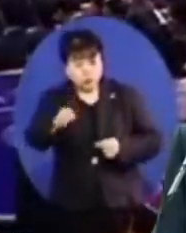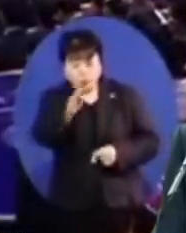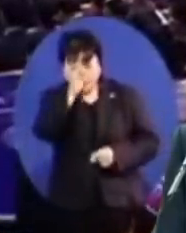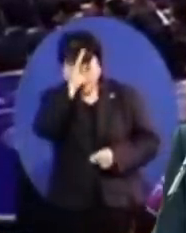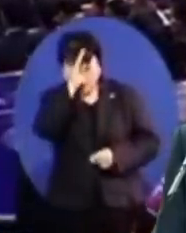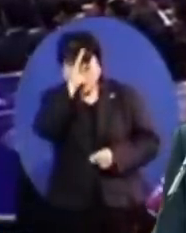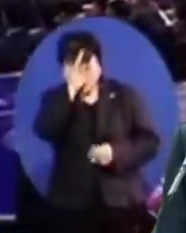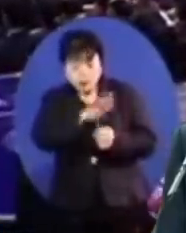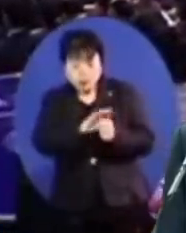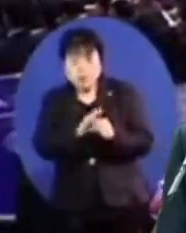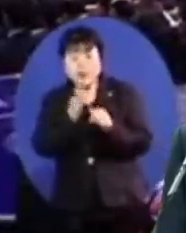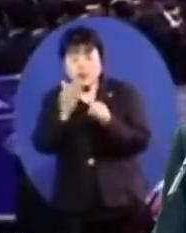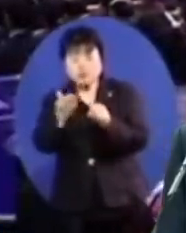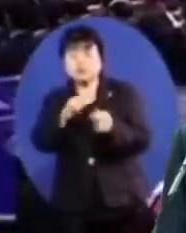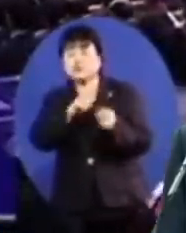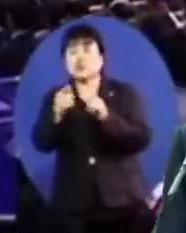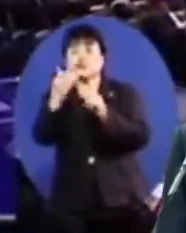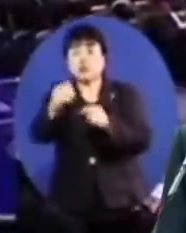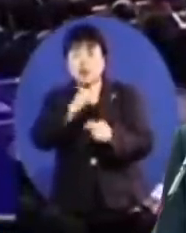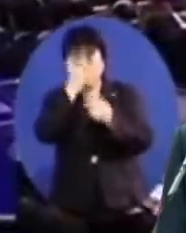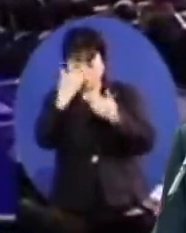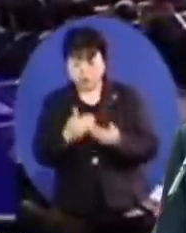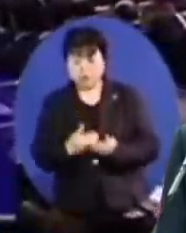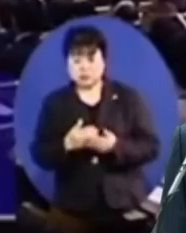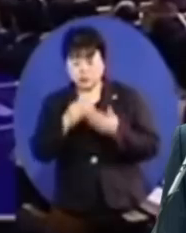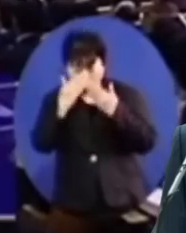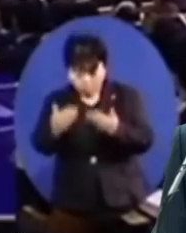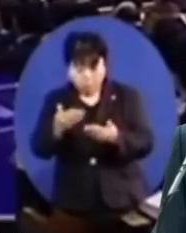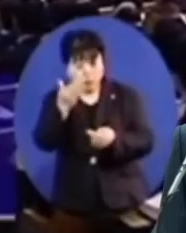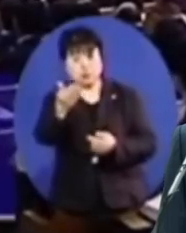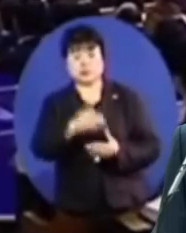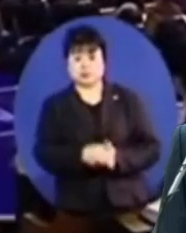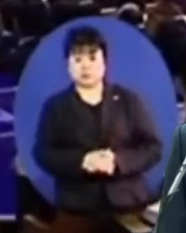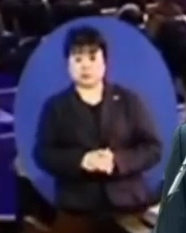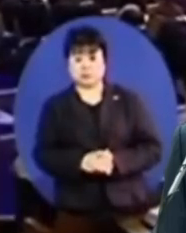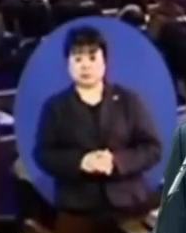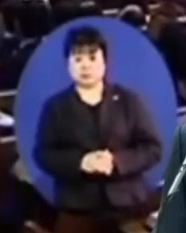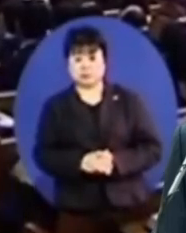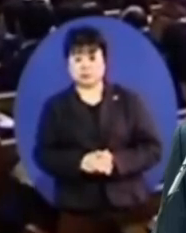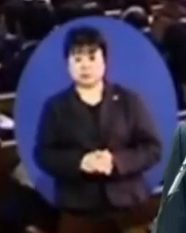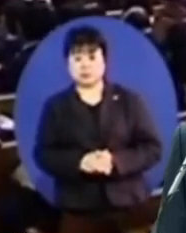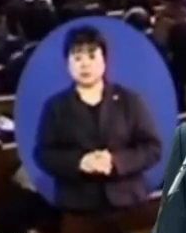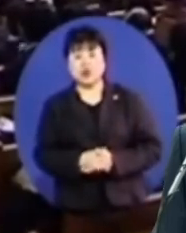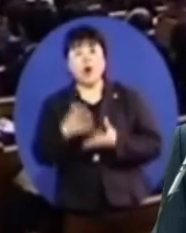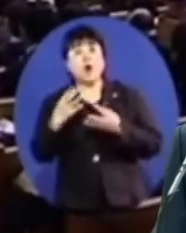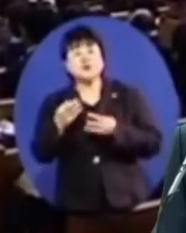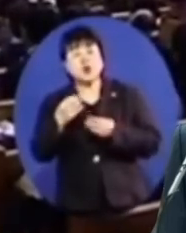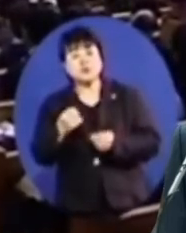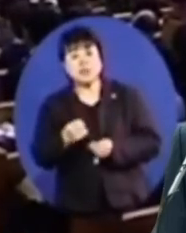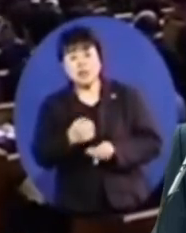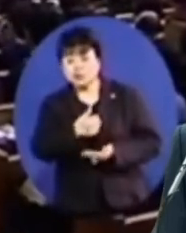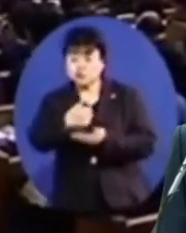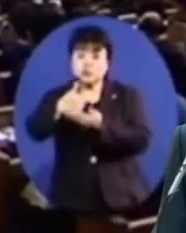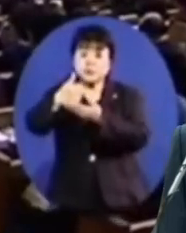때 돌보아 옥에 갇혔을 때 와서 보았느니라. 그때 의인들이 말하기를 주님 언제